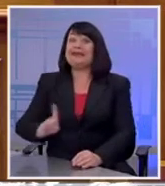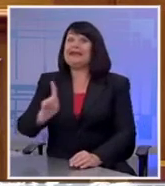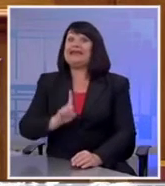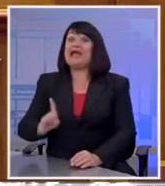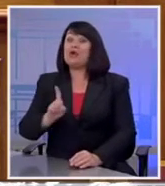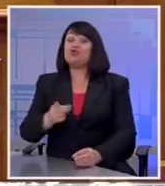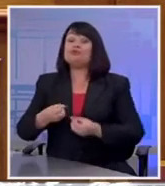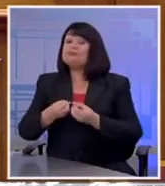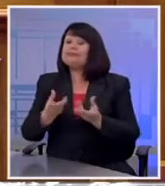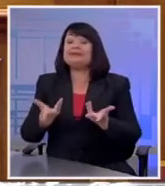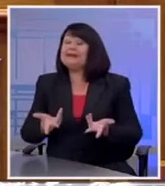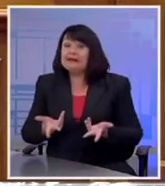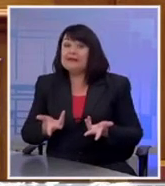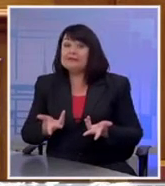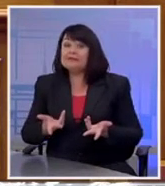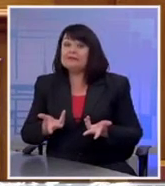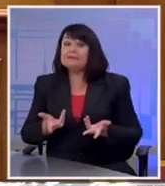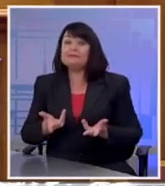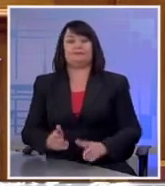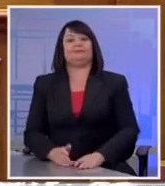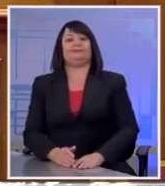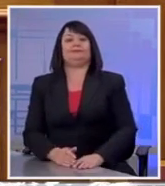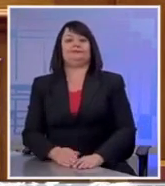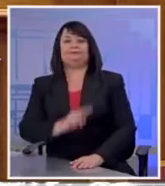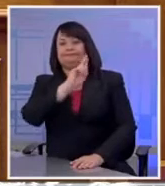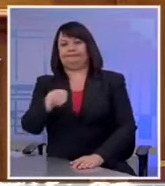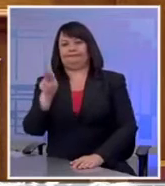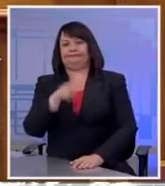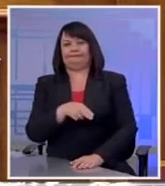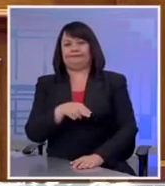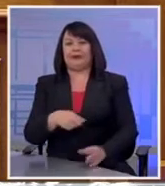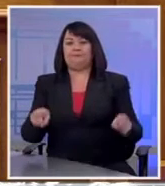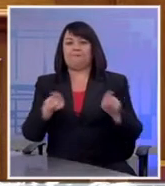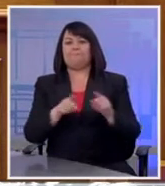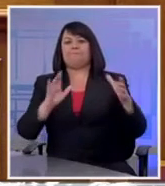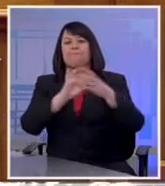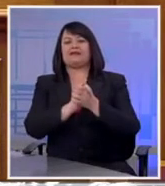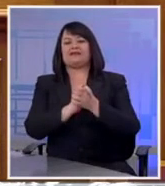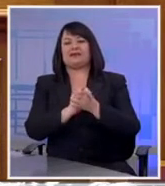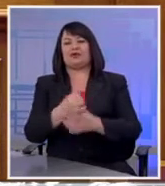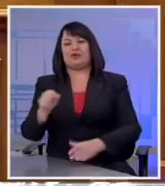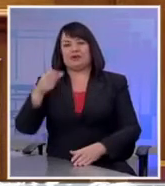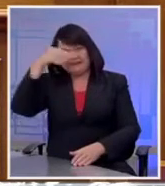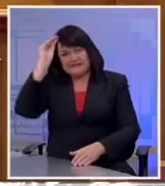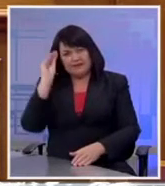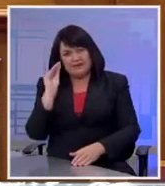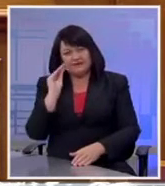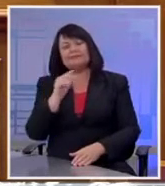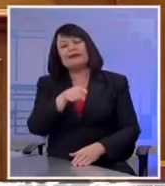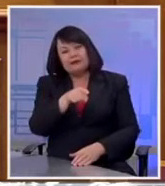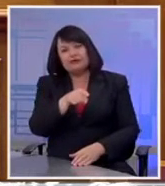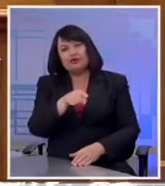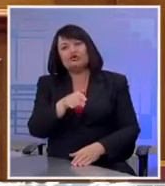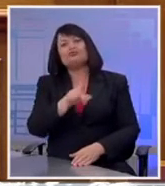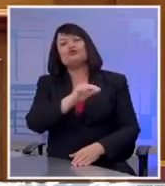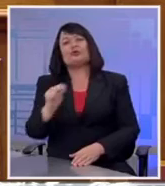ζωή μας? Έφερε την απόρριψη πλέον της συνένεσης και ανάγκασε και τον Τσίπρα να κάνει